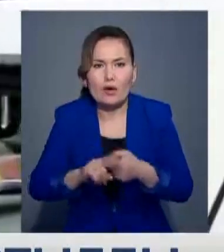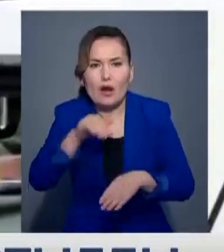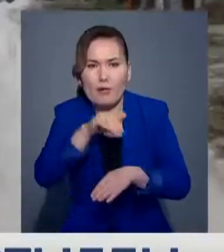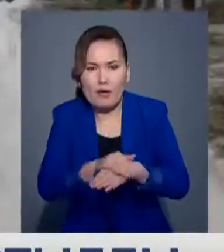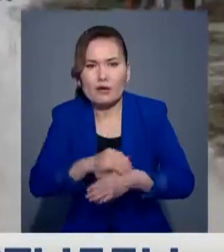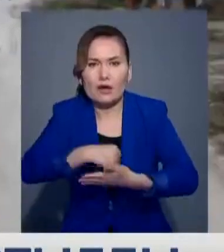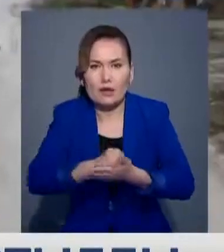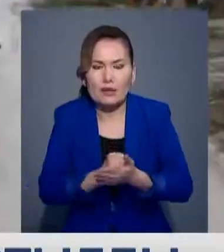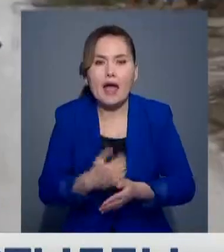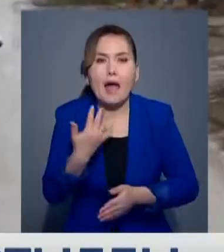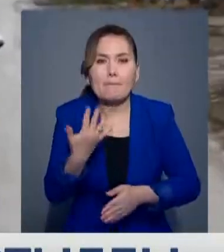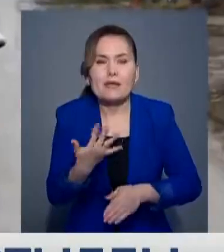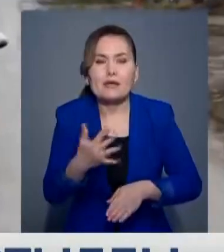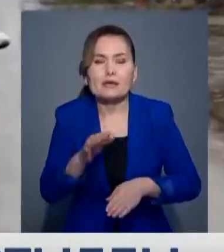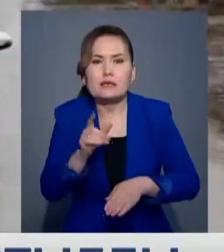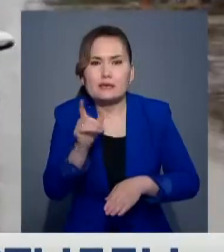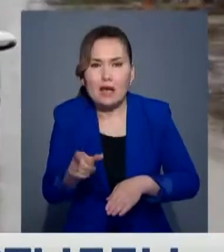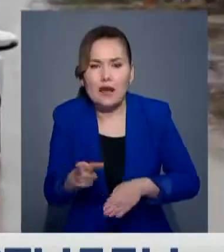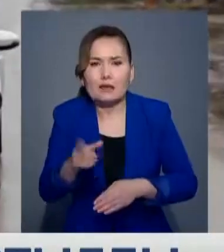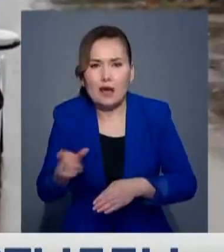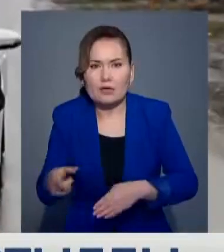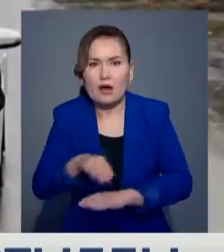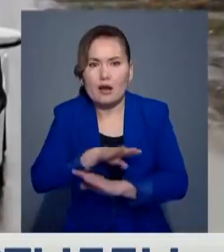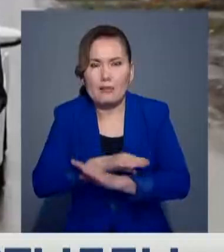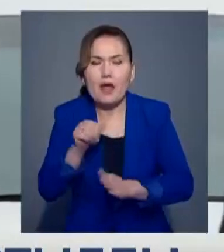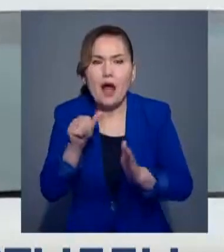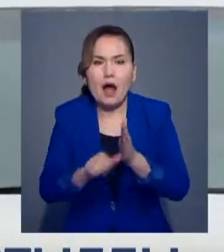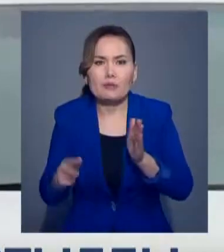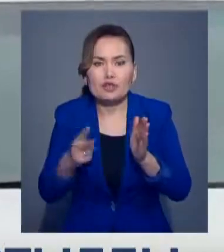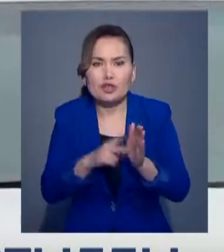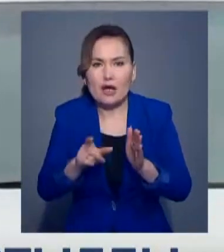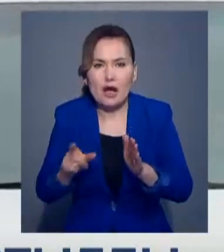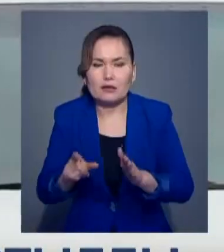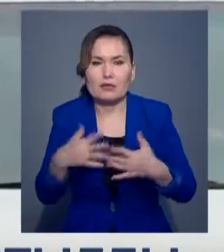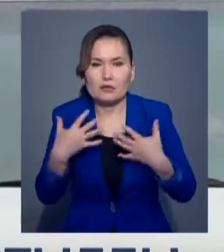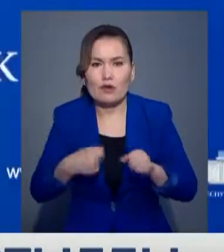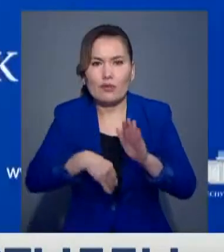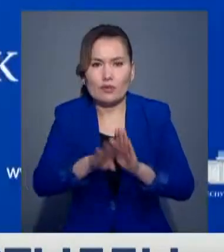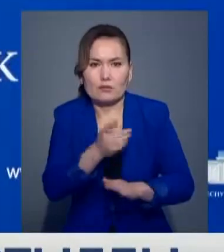жұқтырғаны расталды. 5 науқас ажал құшып, 67-сі жазылған.